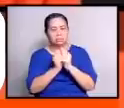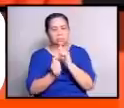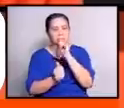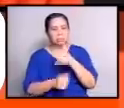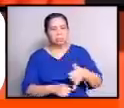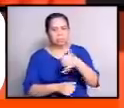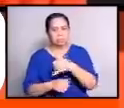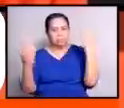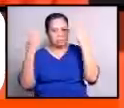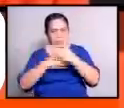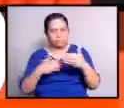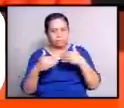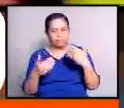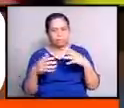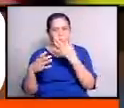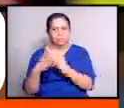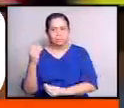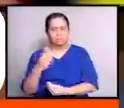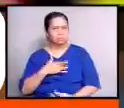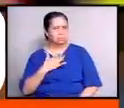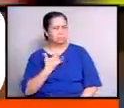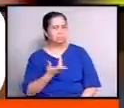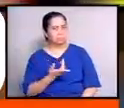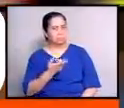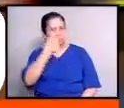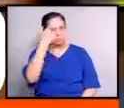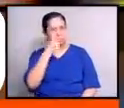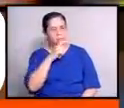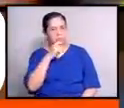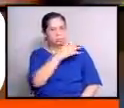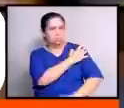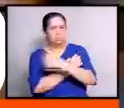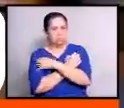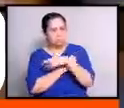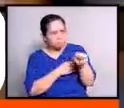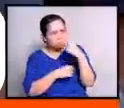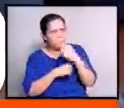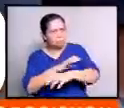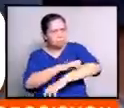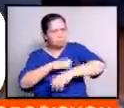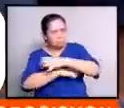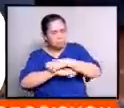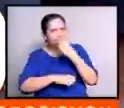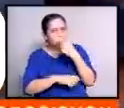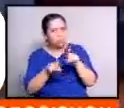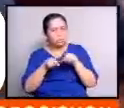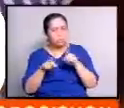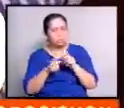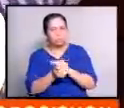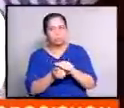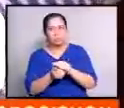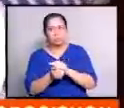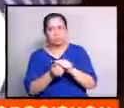inuma noong gabi bago nawala si Sheva. Kinutuban daw si Marie dahil sa mga kalmot sa katawan ni Morpus. Nakita rin daw niyang nilalabhan